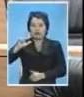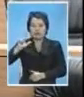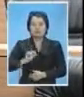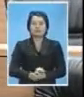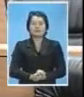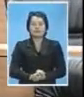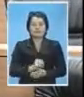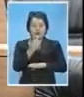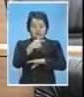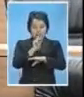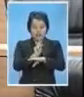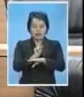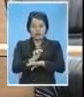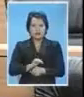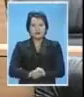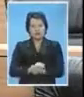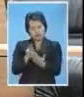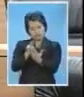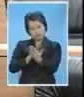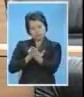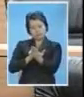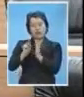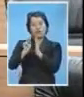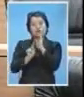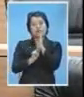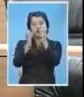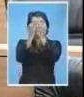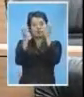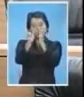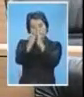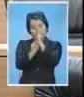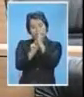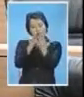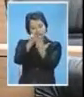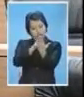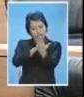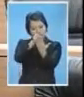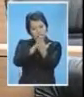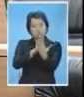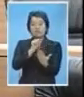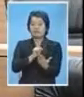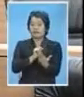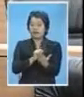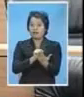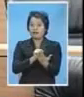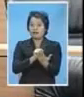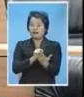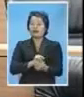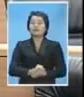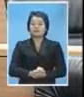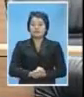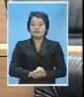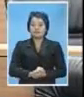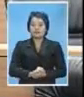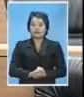10 ล้านบาทท่านประธานครับพอผมย้อนกลับไปดูในเนื้อหาของกฎหมายรัฐธรรมนูญตรงนี้ในนโยบายที่